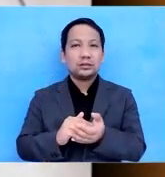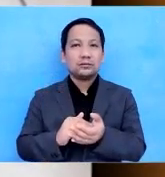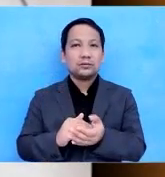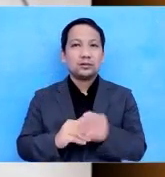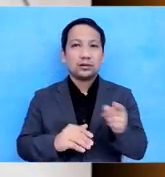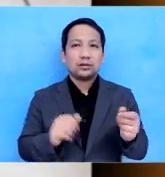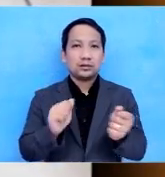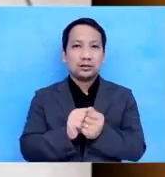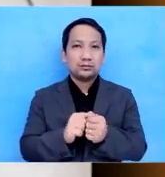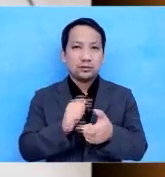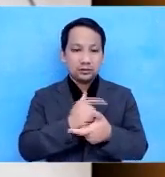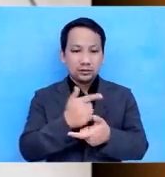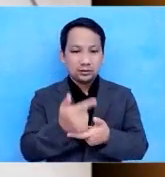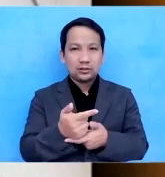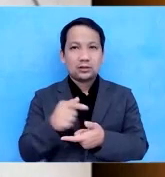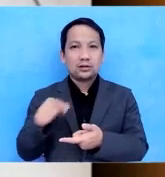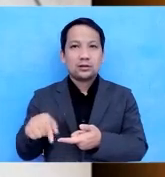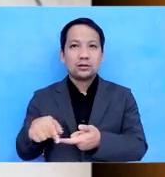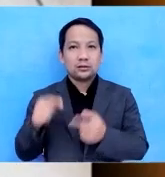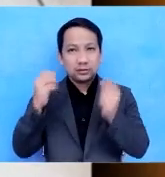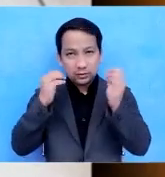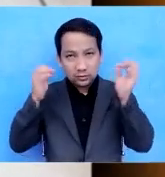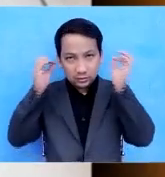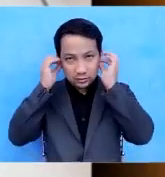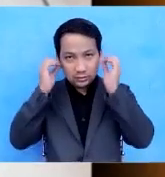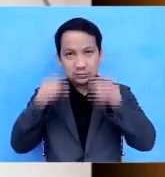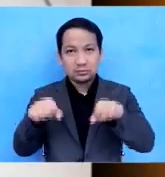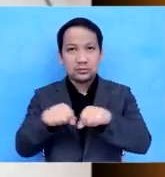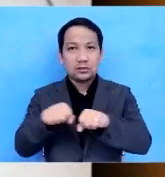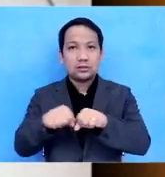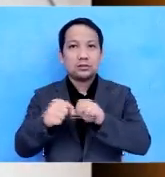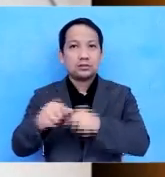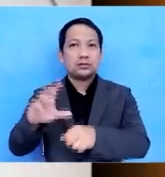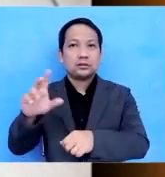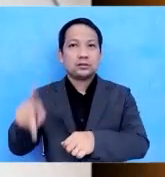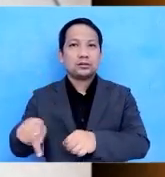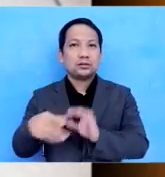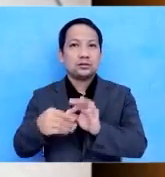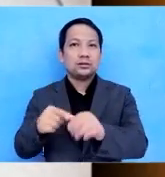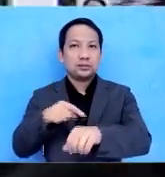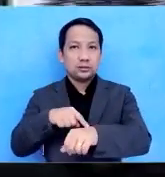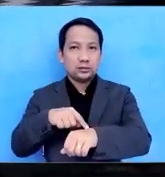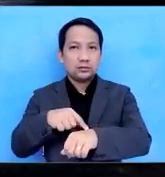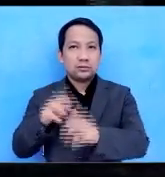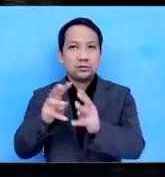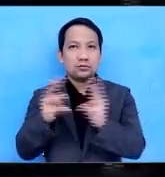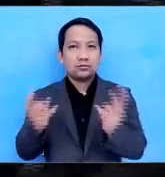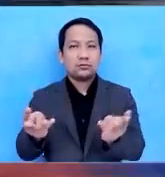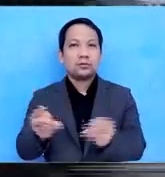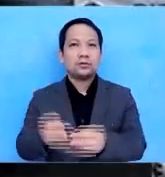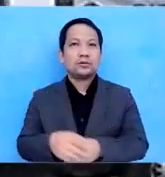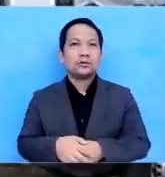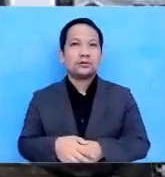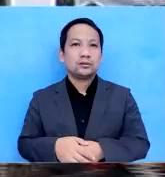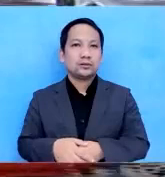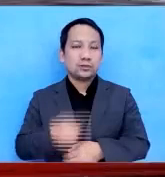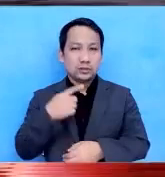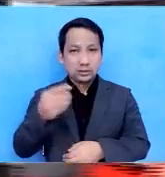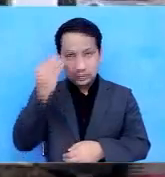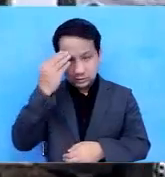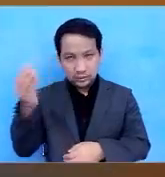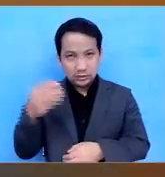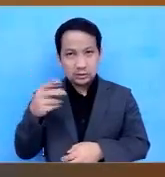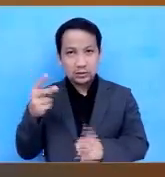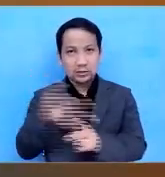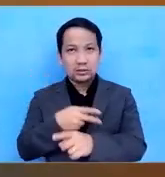Kabilang dito ang isang laptop, earphones, sapatos, cellphone, relo at wallet. Agad namang nagsumbong sa pulis ang